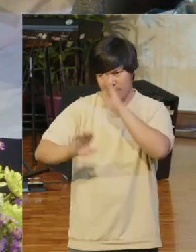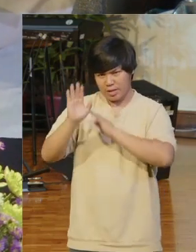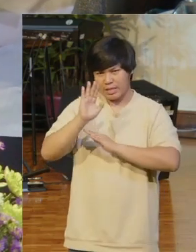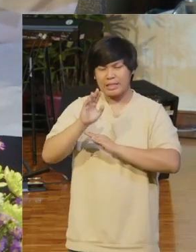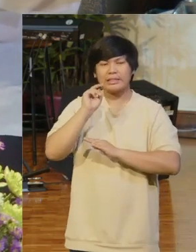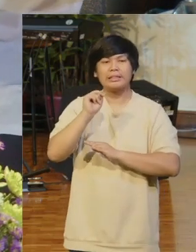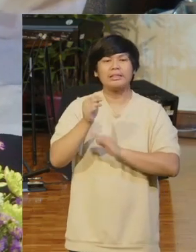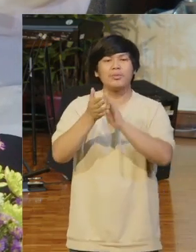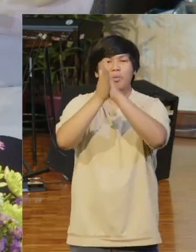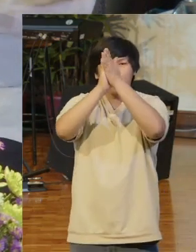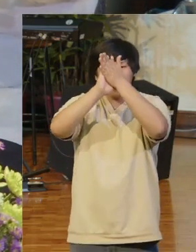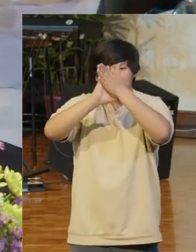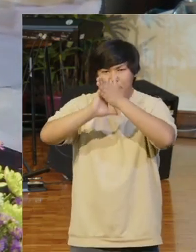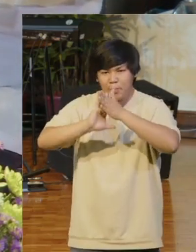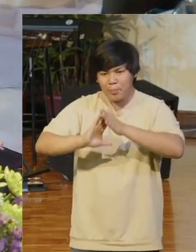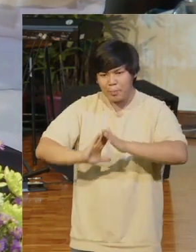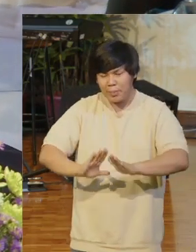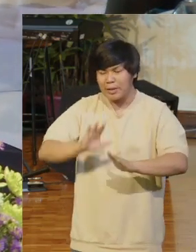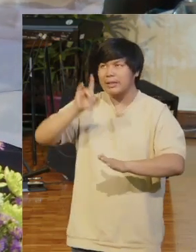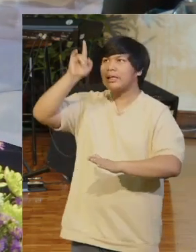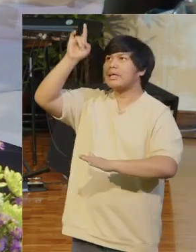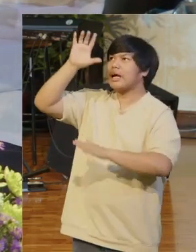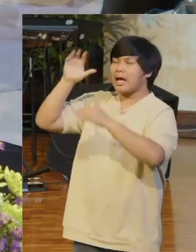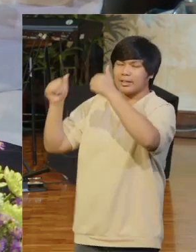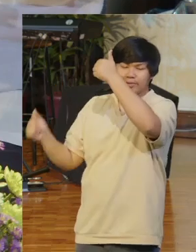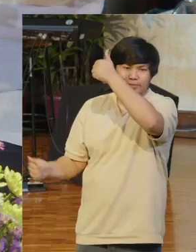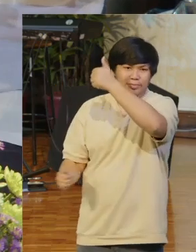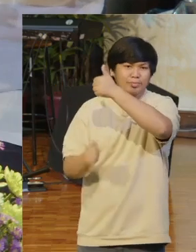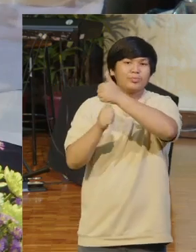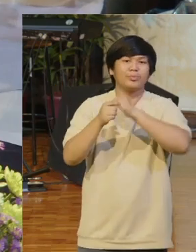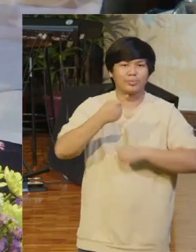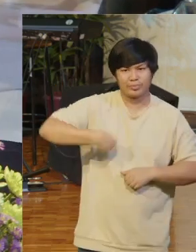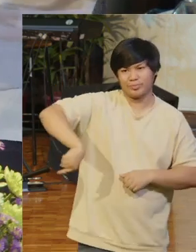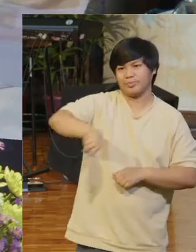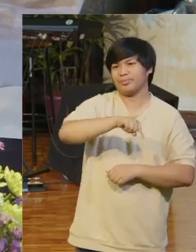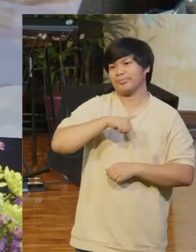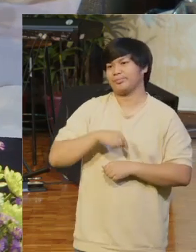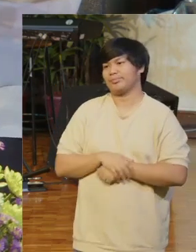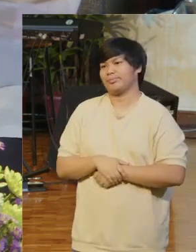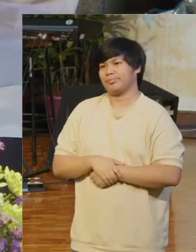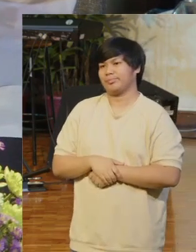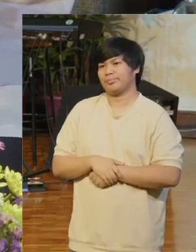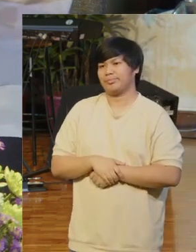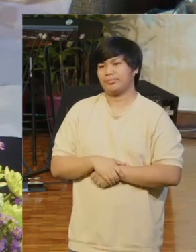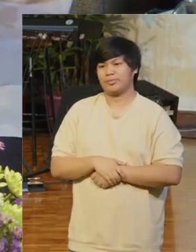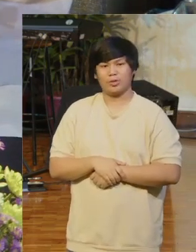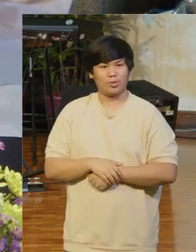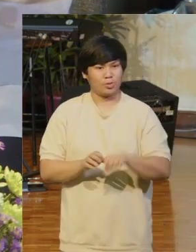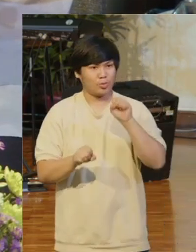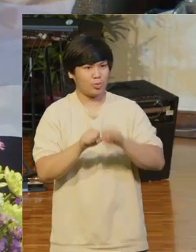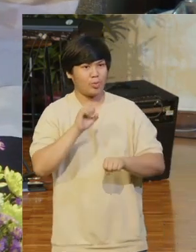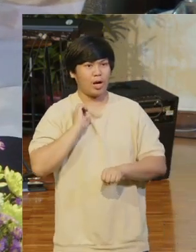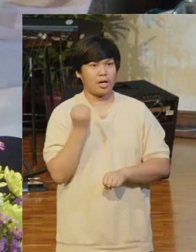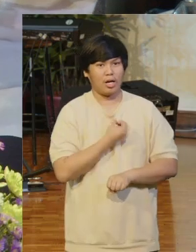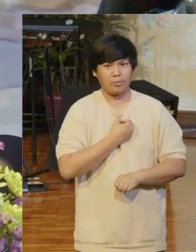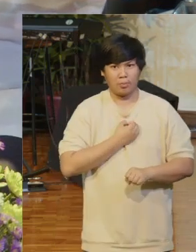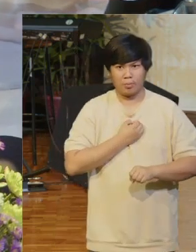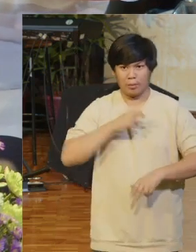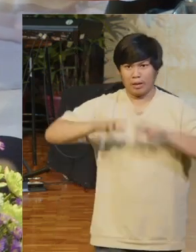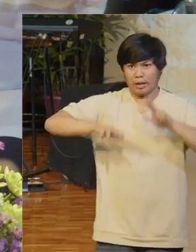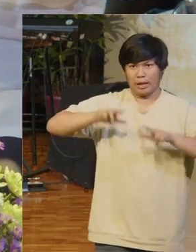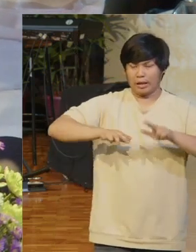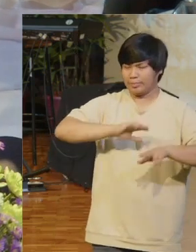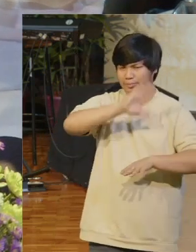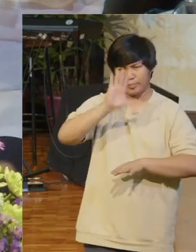pagsasailalim sa kanyang paghahari sa lahat. So dapat napaka-secure natin na siya